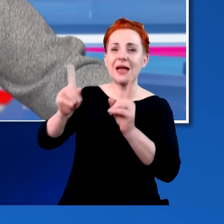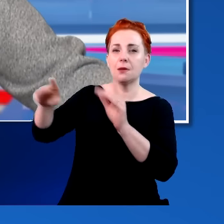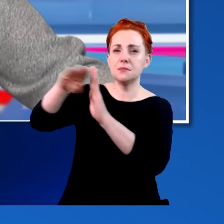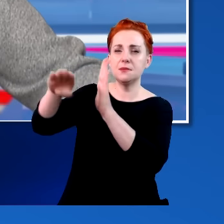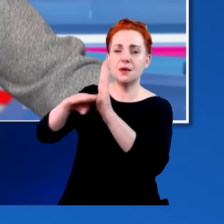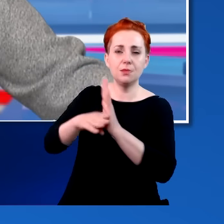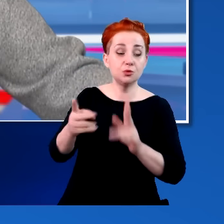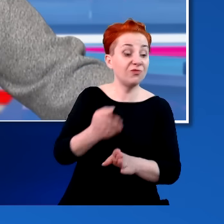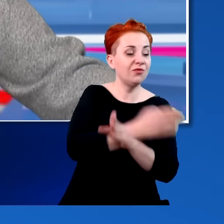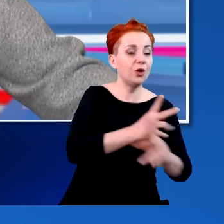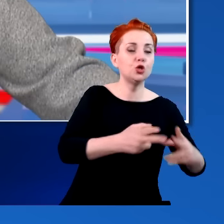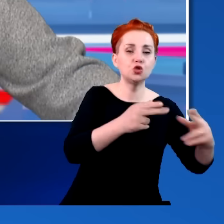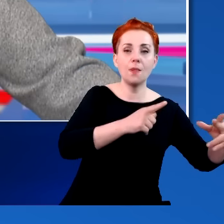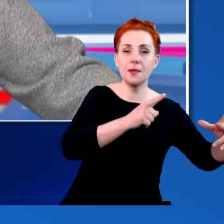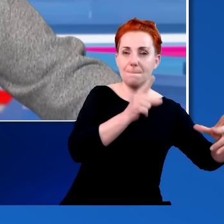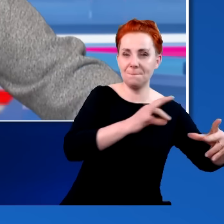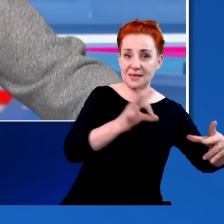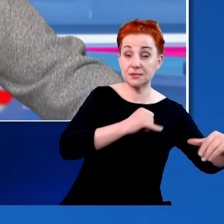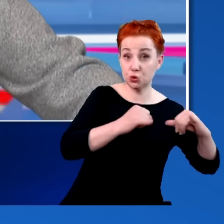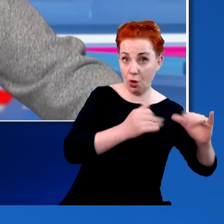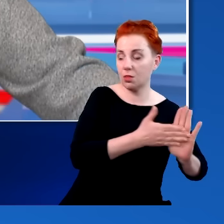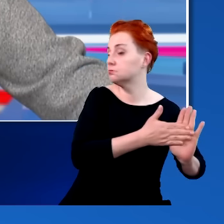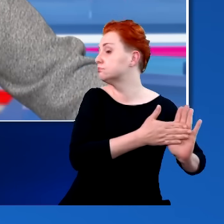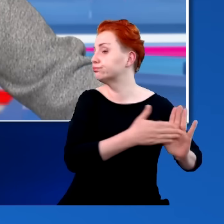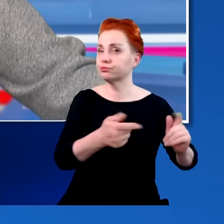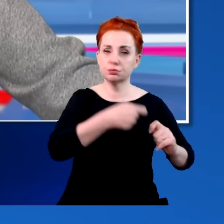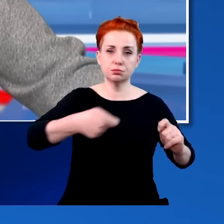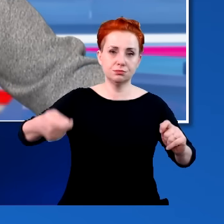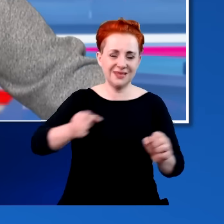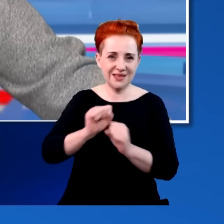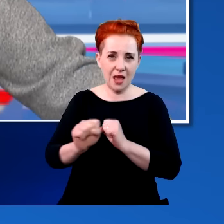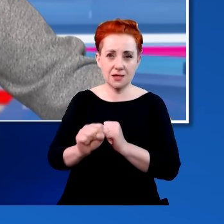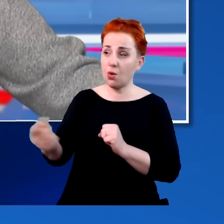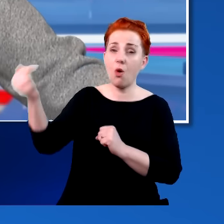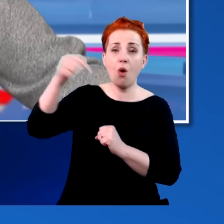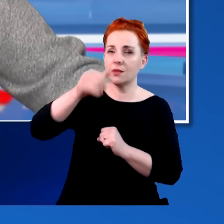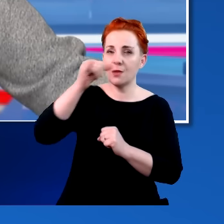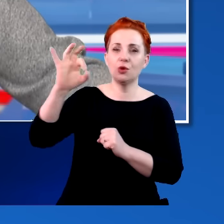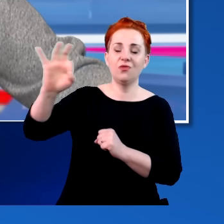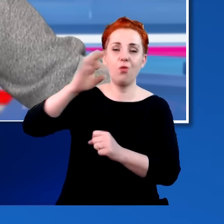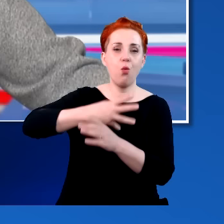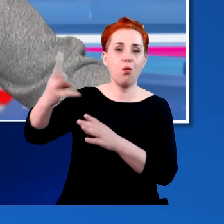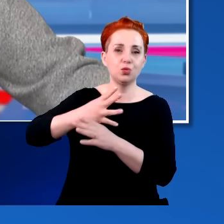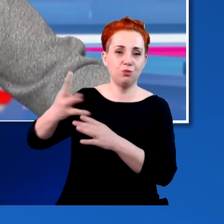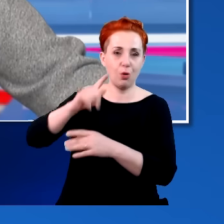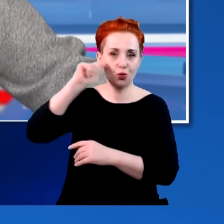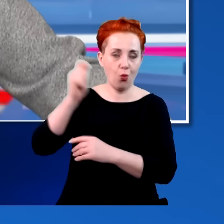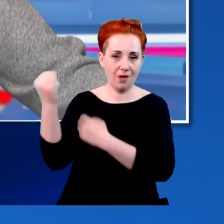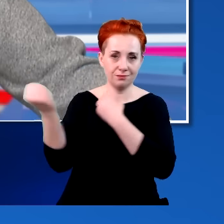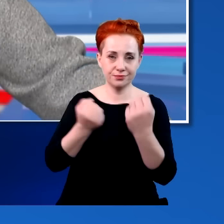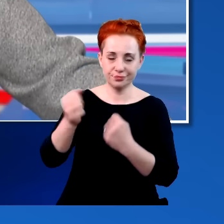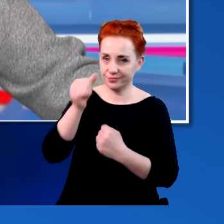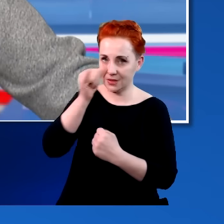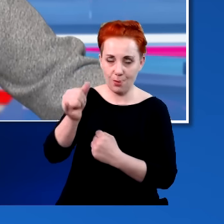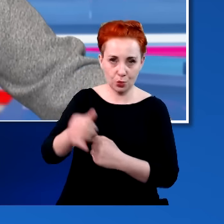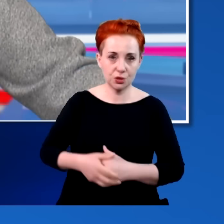rządów PiS-u, zostało przedłużone i ono funkcjonuje. Do Polski nie może wjeżdżać ukraińskie zboże. Tutaj